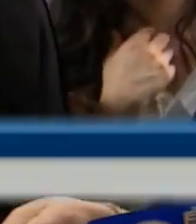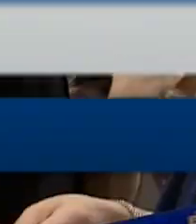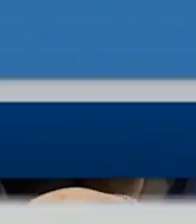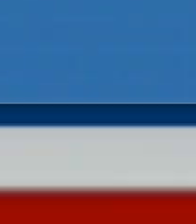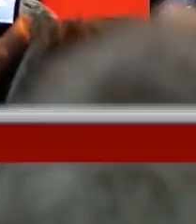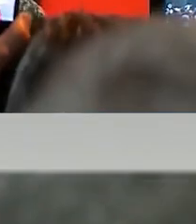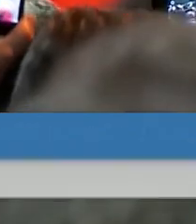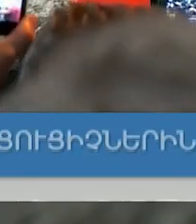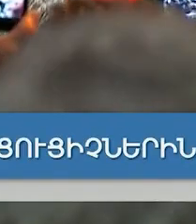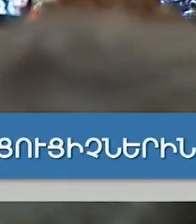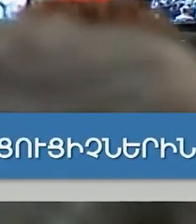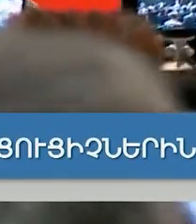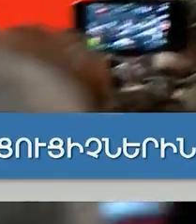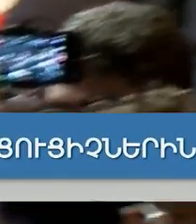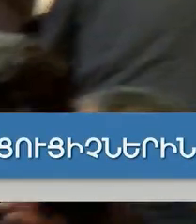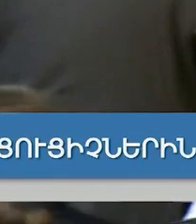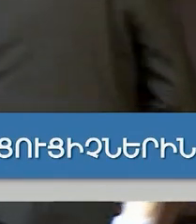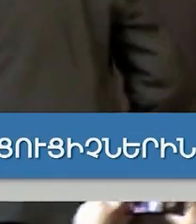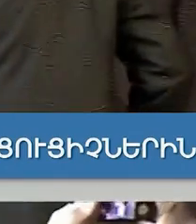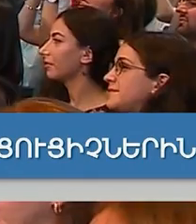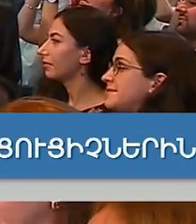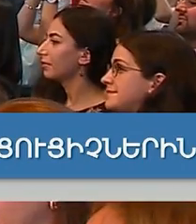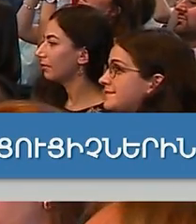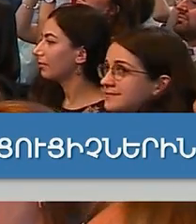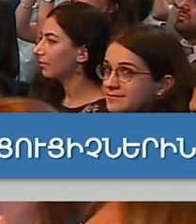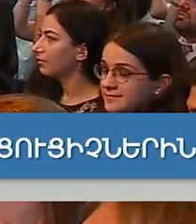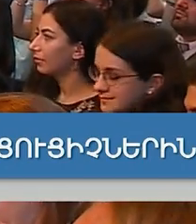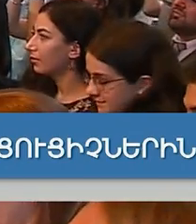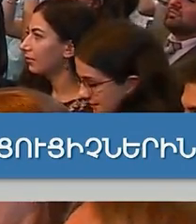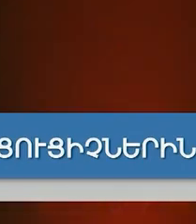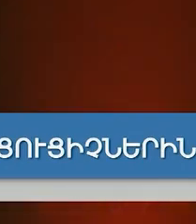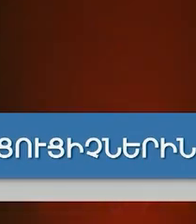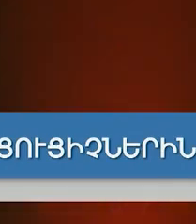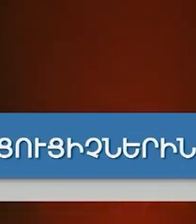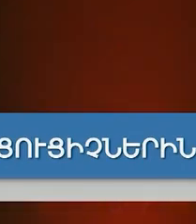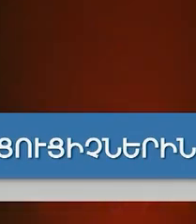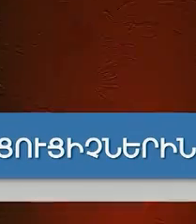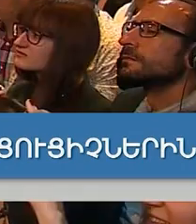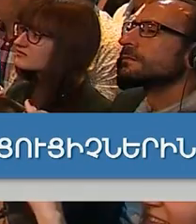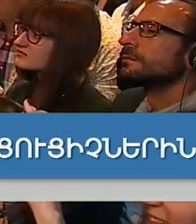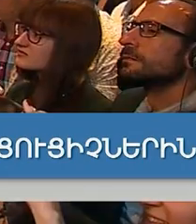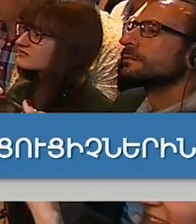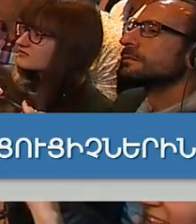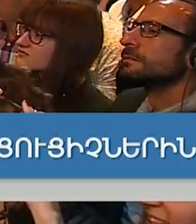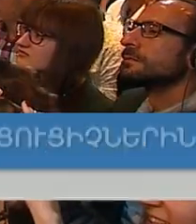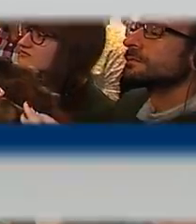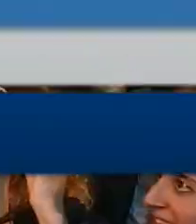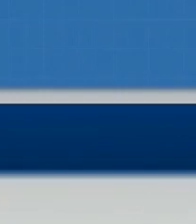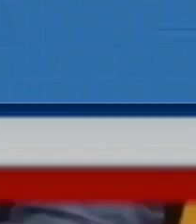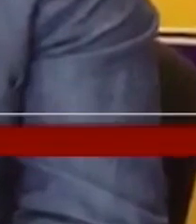գնահատականն է։ Եկել է միասնաբար ազգային իղձերն իրագործելու ժամանակը, Հայաստանի վարչապետի ուղերձը